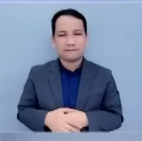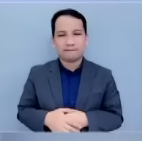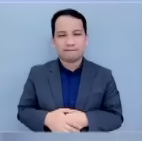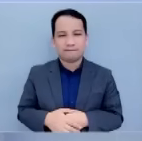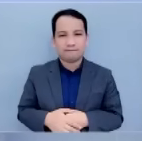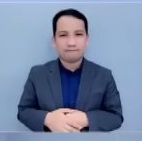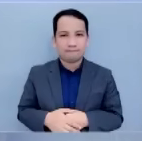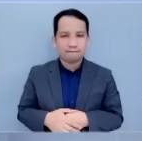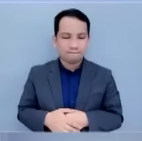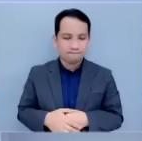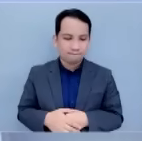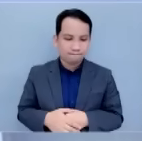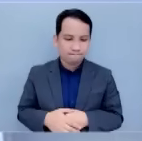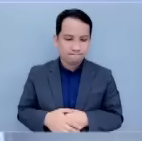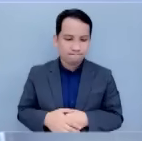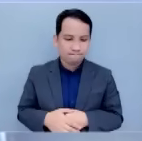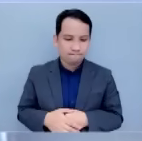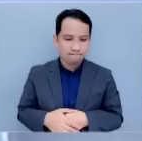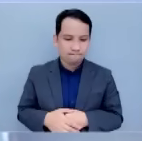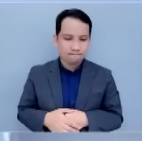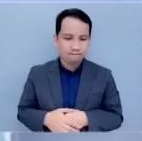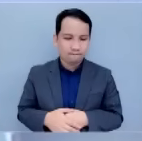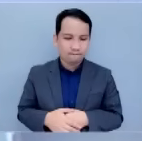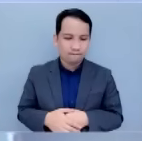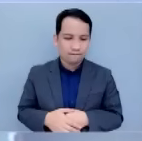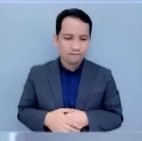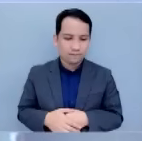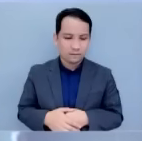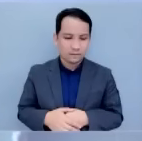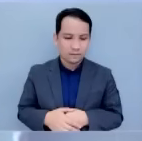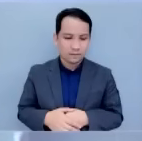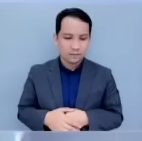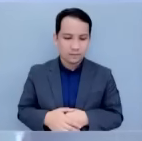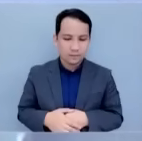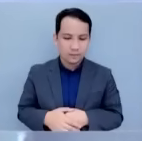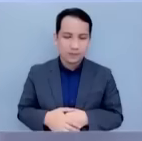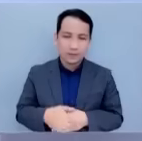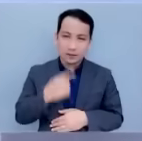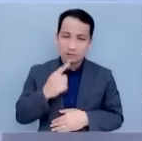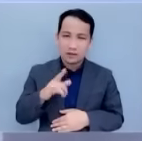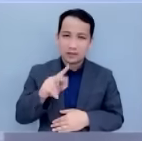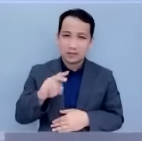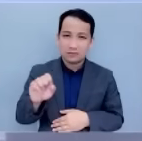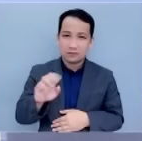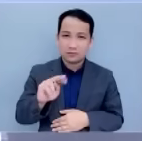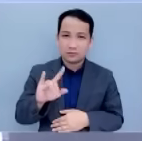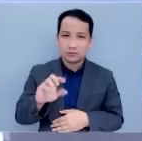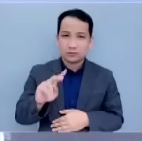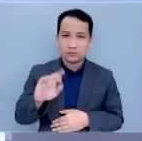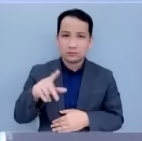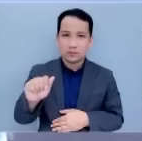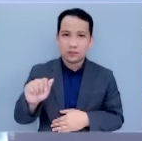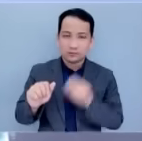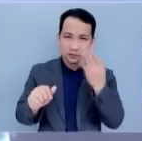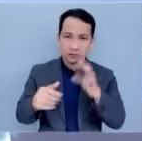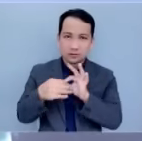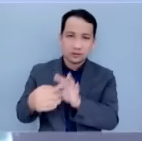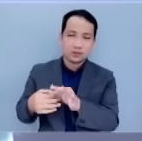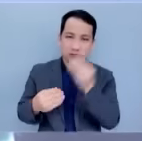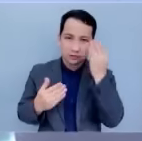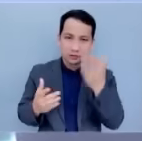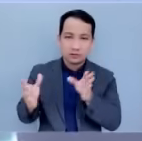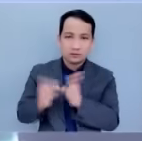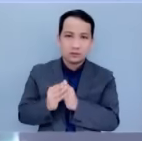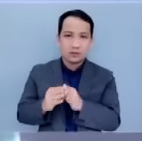sa impounding area ang nahuling colorum van sa Alabang, Muntinlupa. Ang driver na bisto ring pinalitan ng plaka